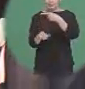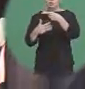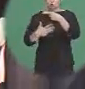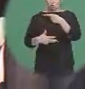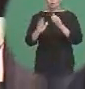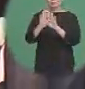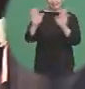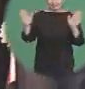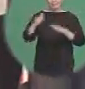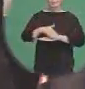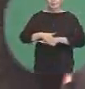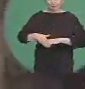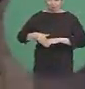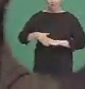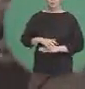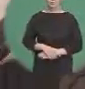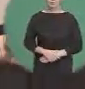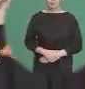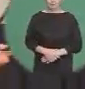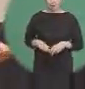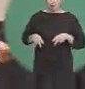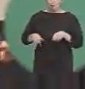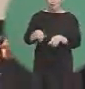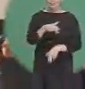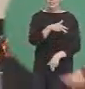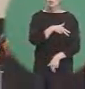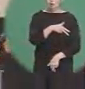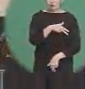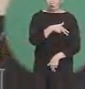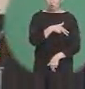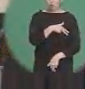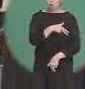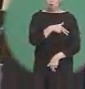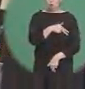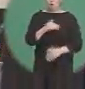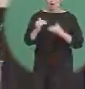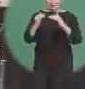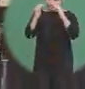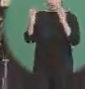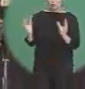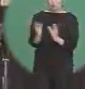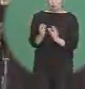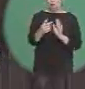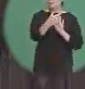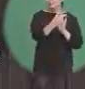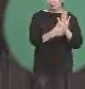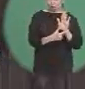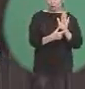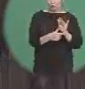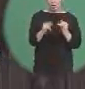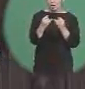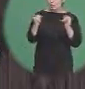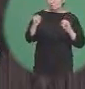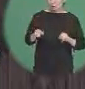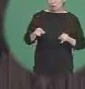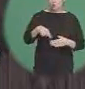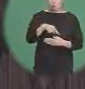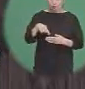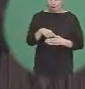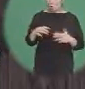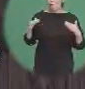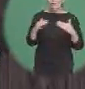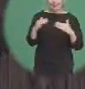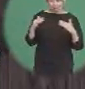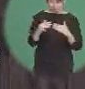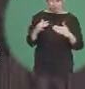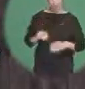。ボランティアスタッフは成人の集いのキャッチフレーズやイベントの内容などを検討